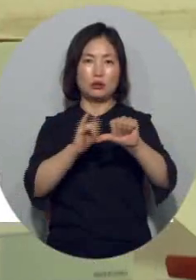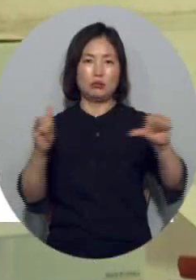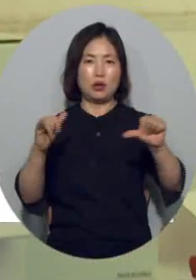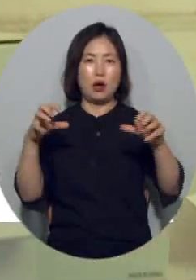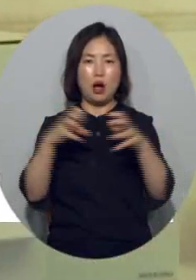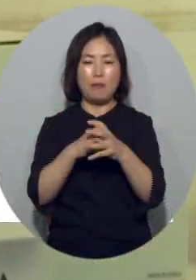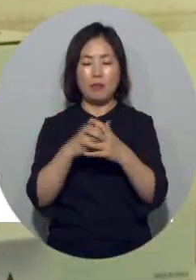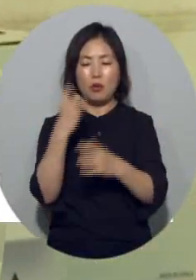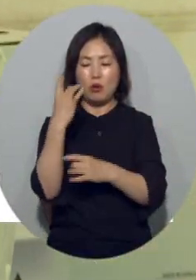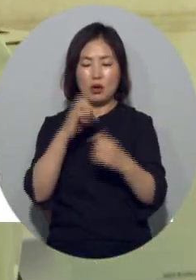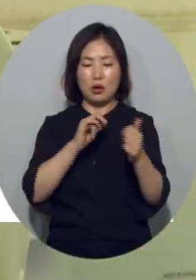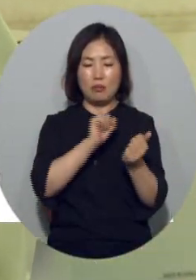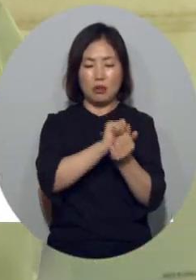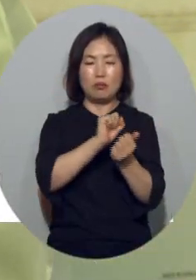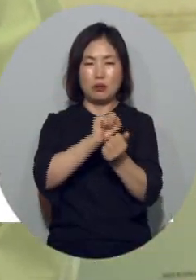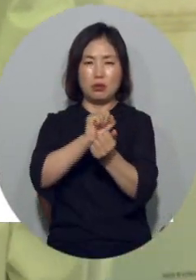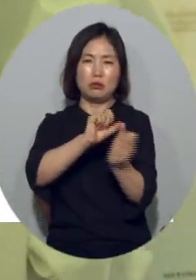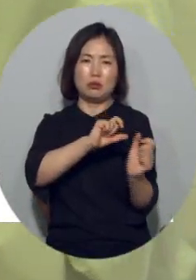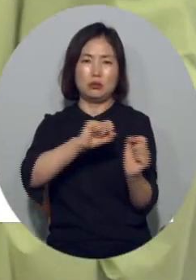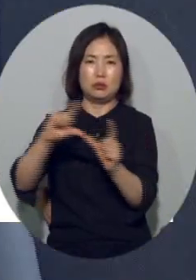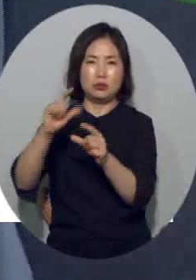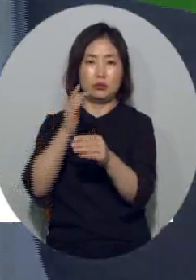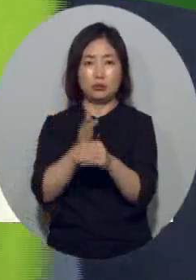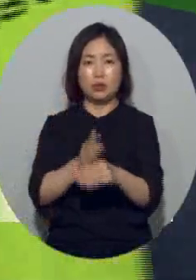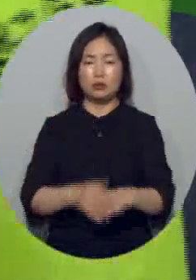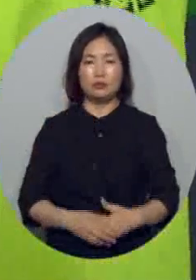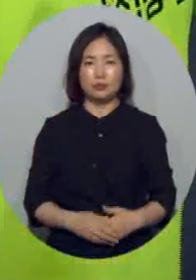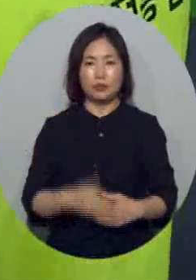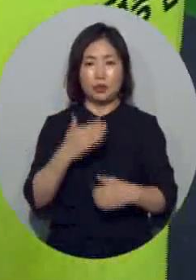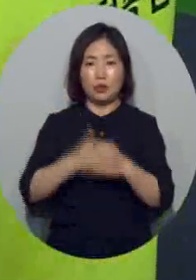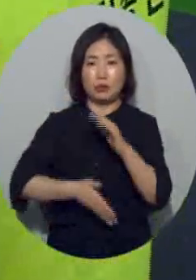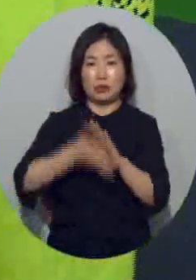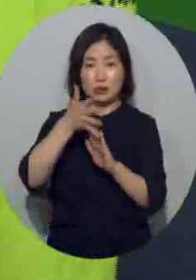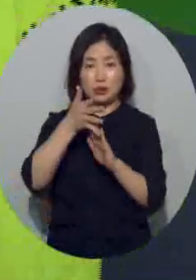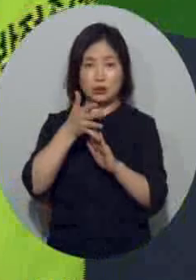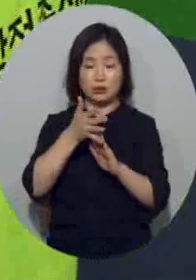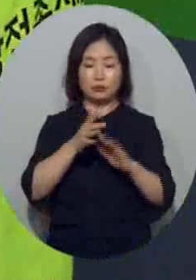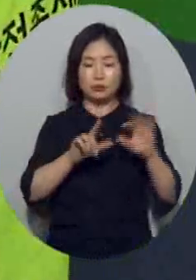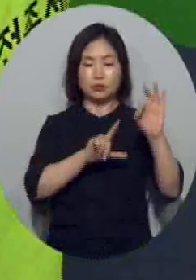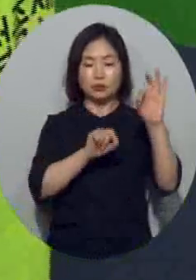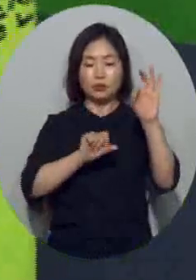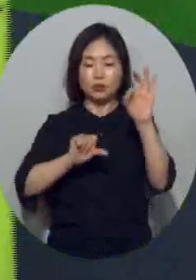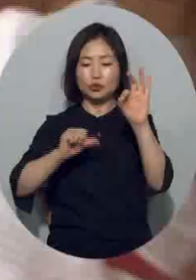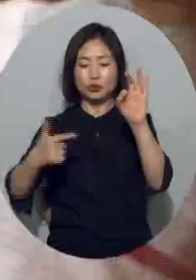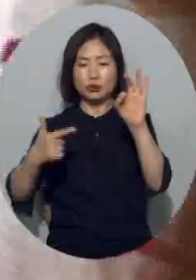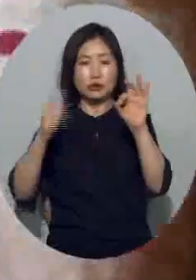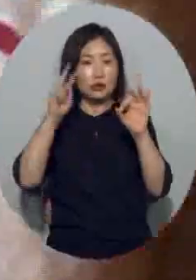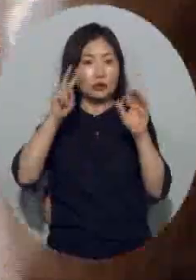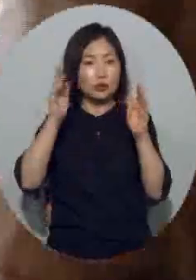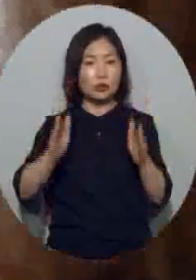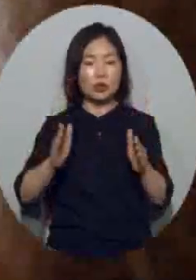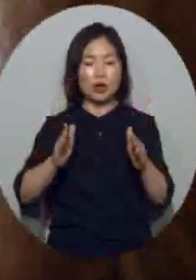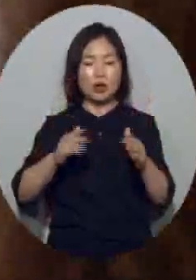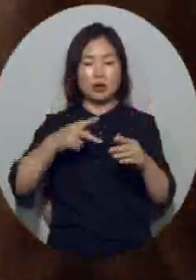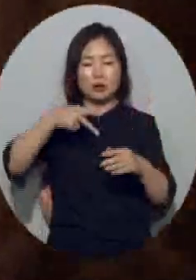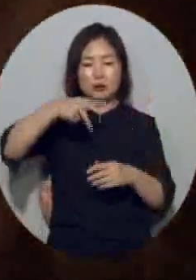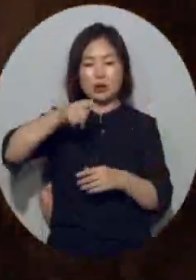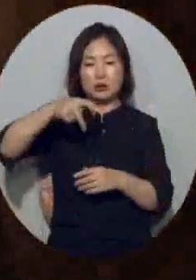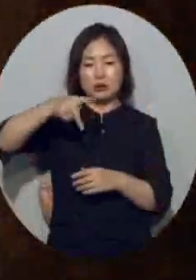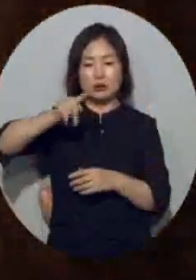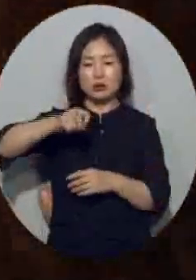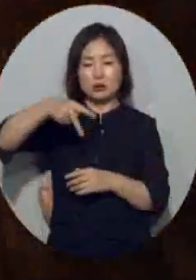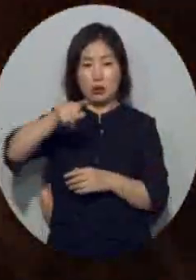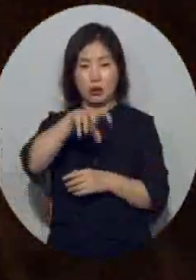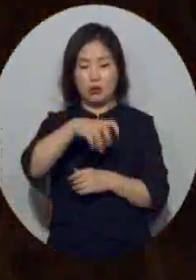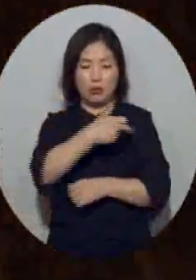등 기존 연쇄 감염이 이어지고 있습니다. 대구시는 5일과 6일 이틀 동안 성서